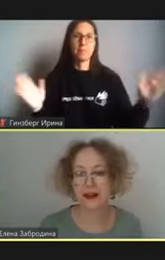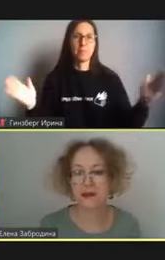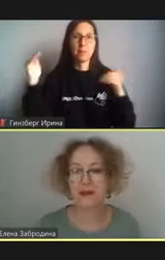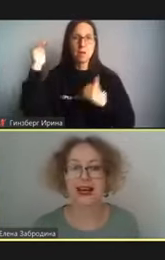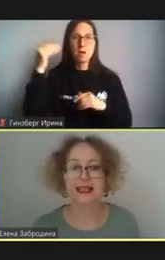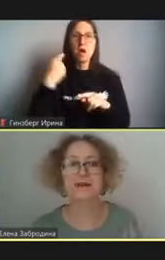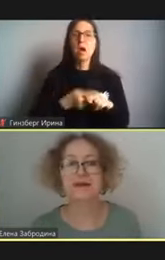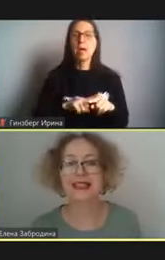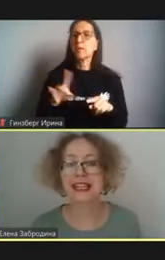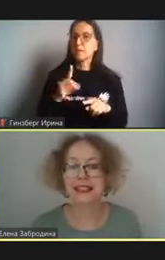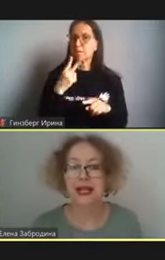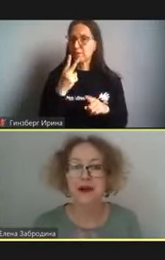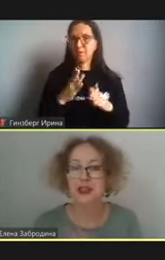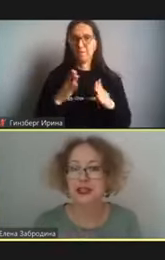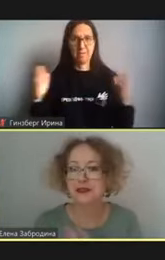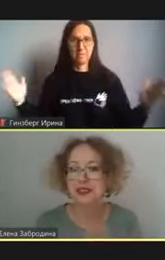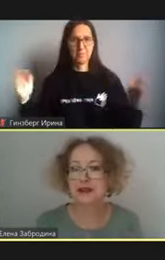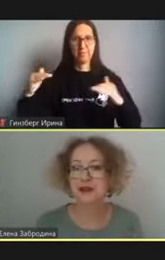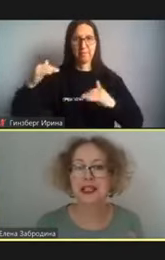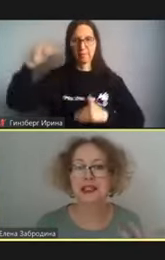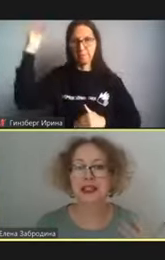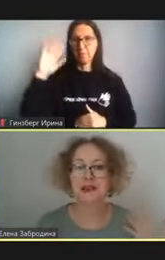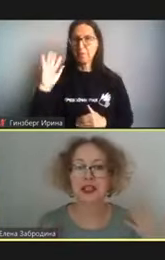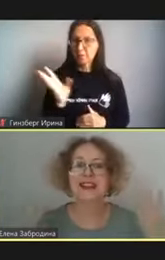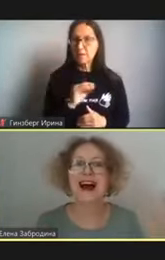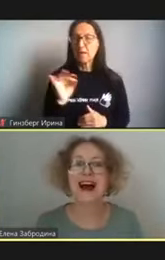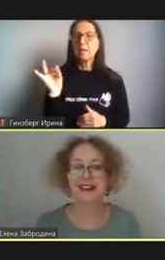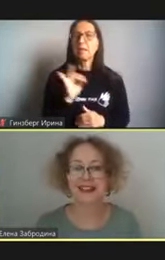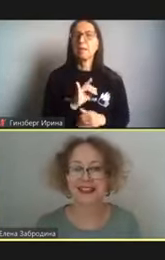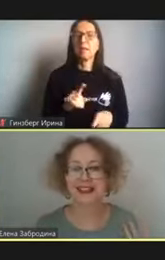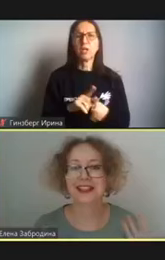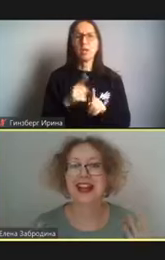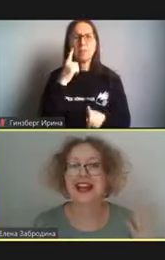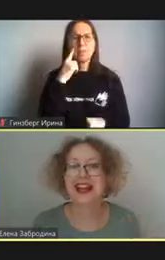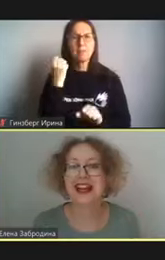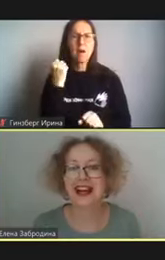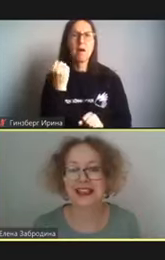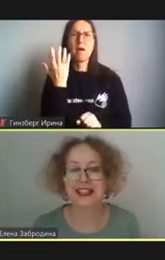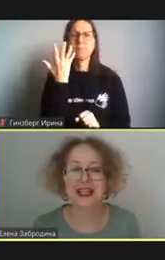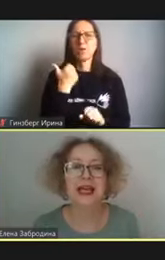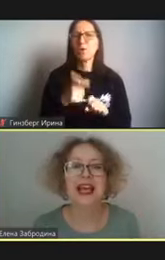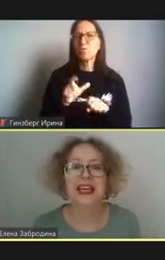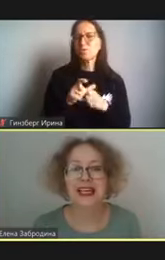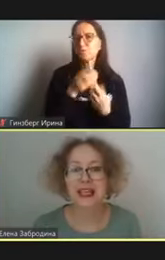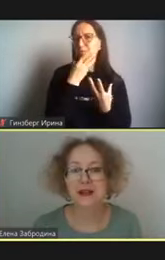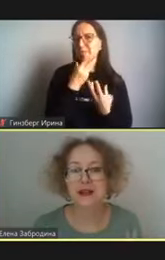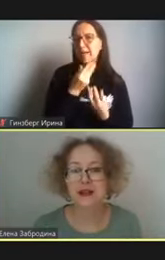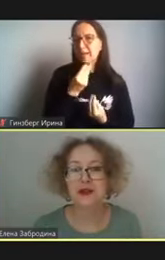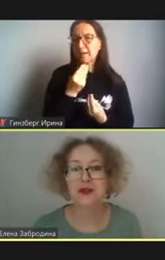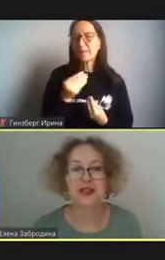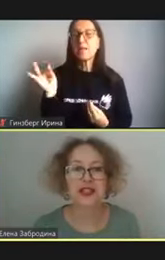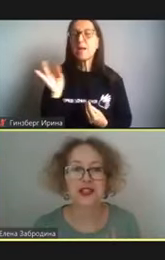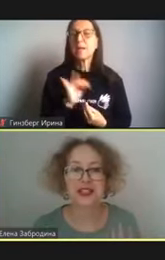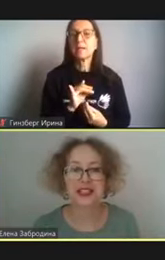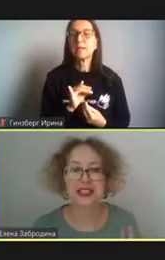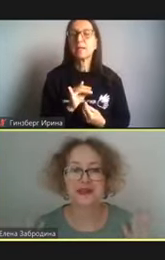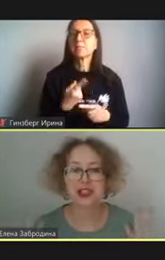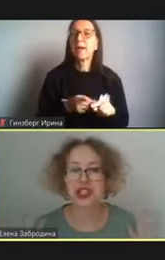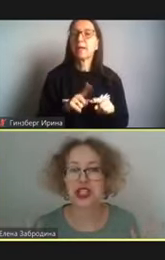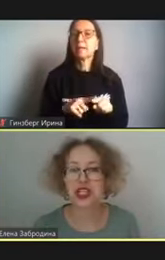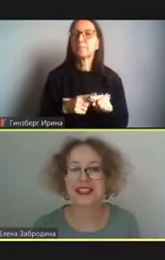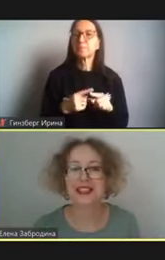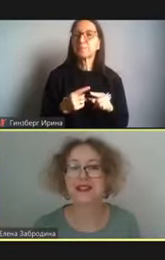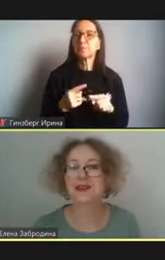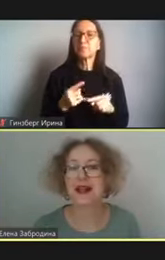большой формат. Посмотрите, вот эти все работы, они такие вот яркие, нарядные. И во многом это еще, знаете, такая